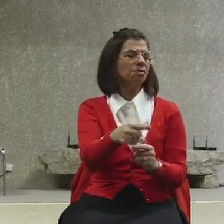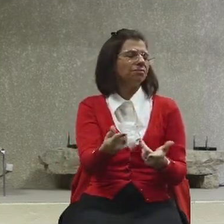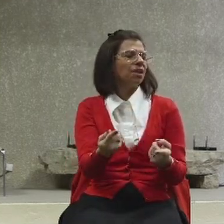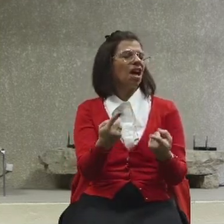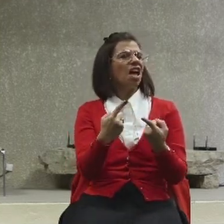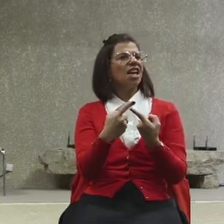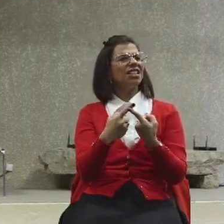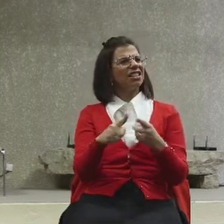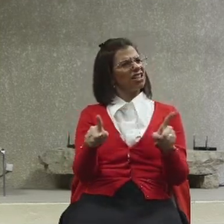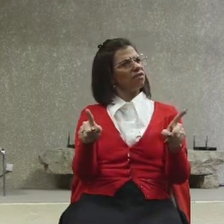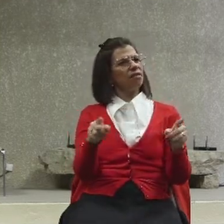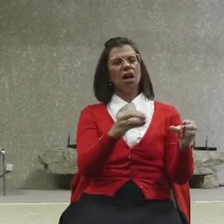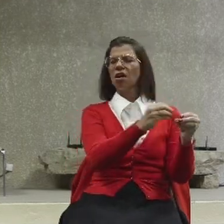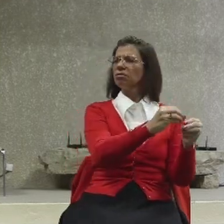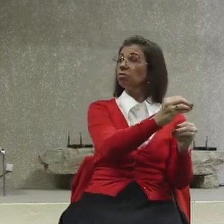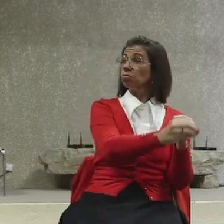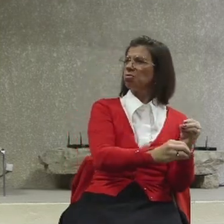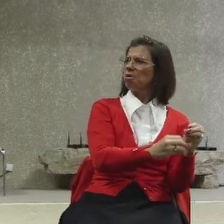personne.